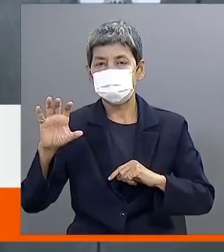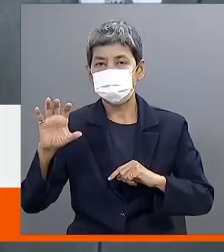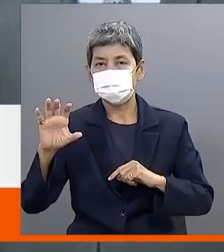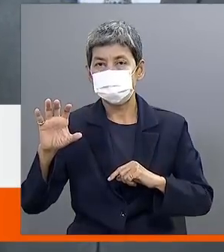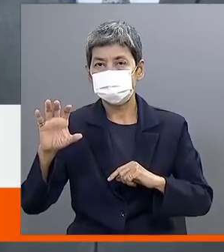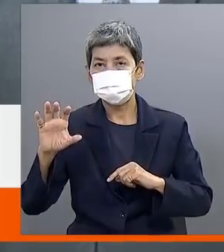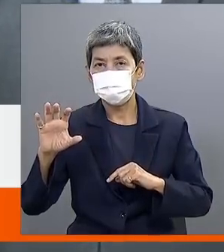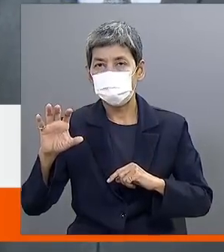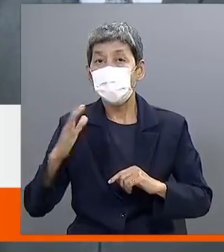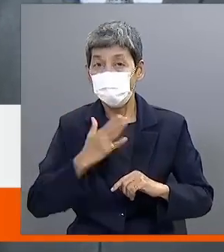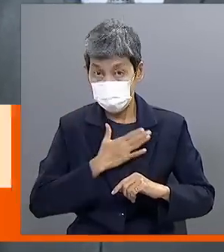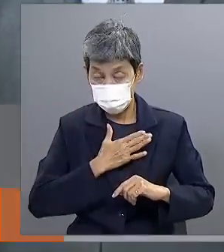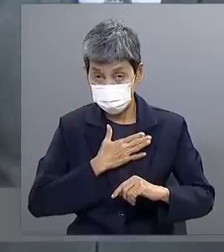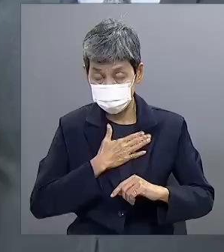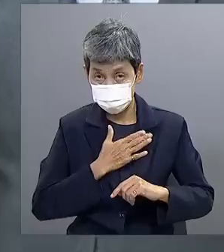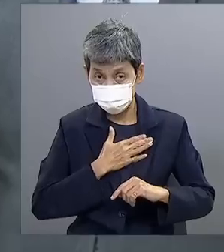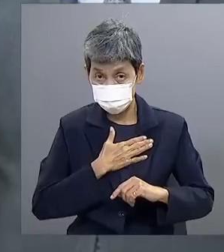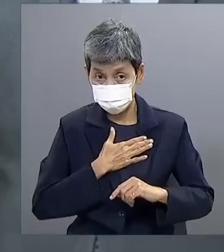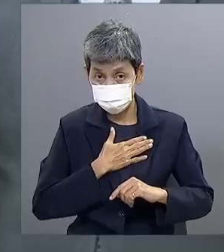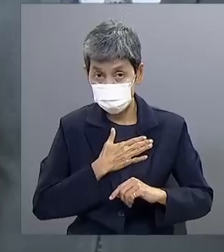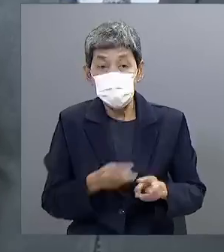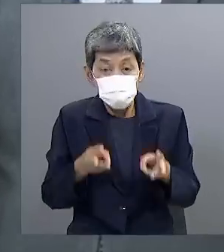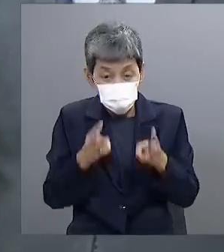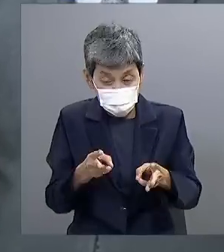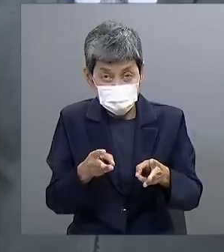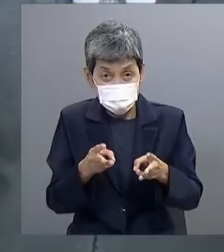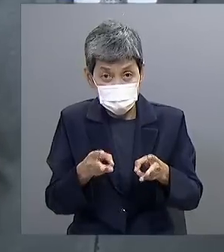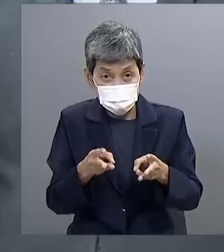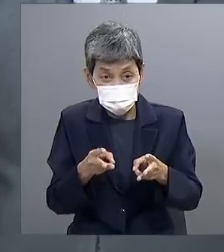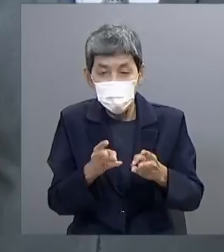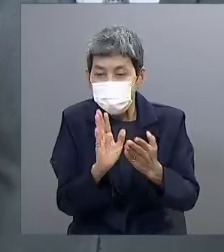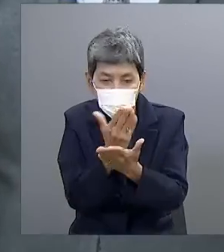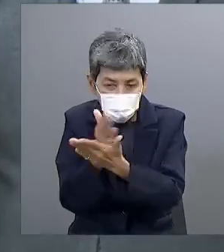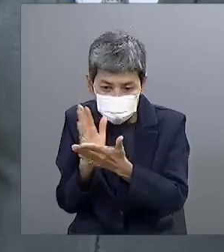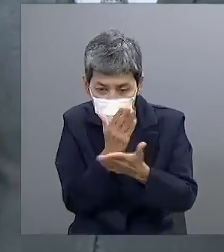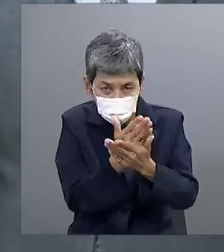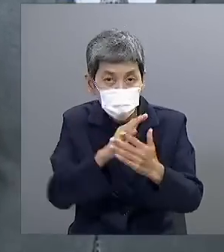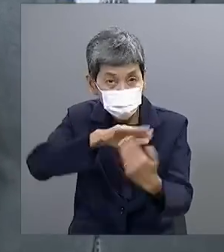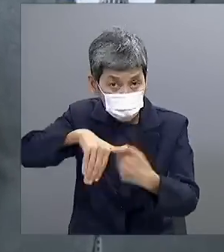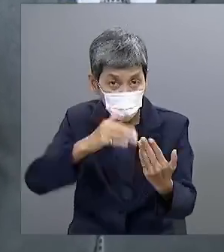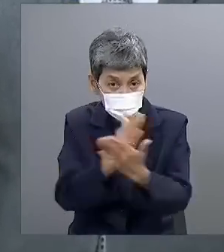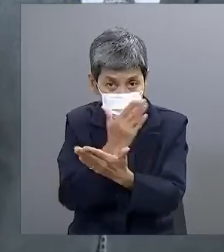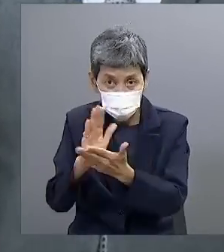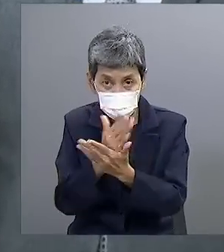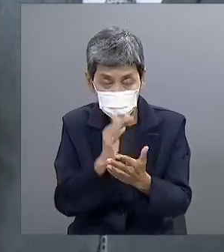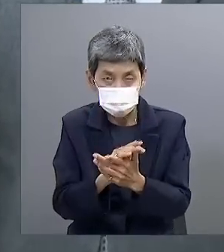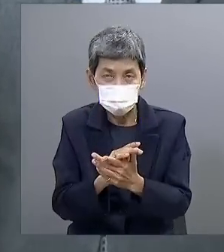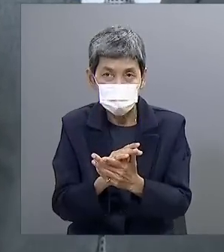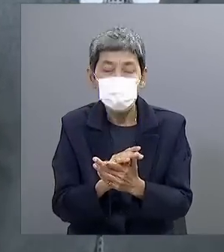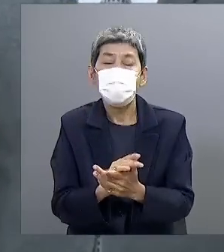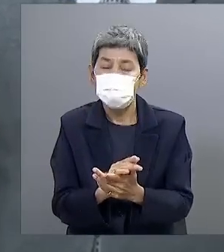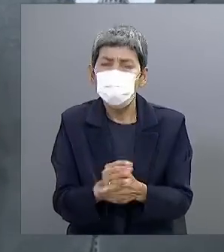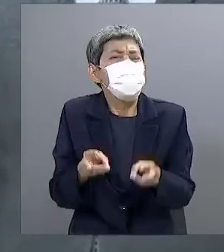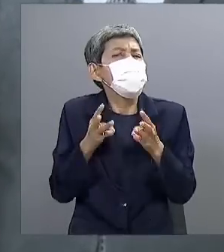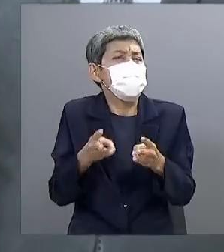ผมเน้นนะครับให้ใช้วิธีการคำนวณแบบจัดสรรปันส่วนผสมซึ่งวิธีการคำนวณแบ